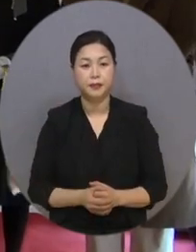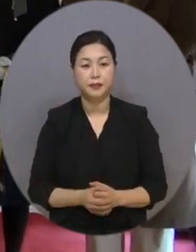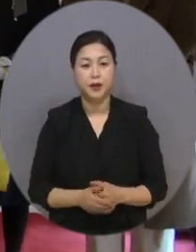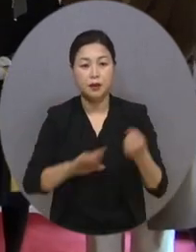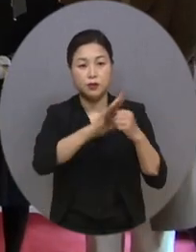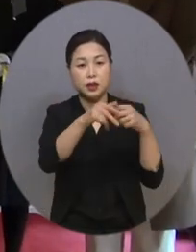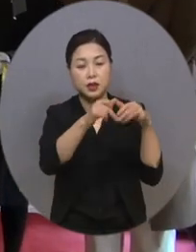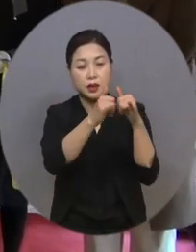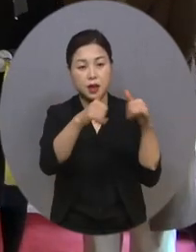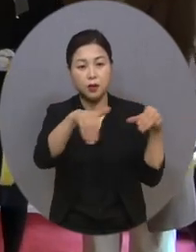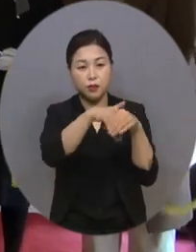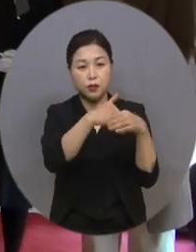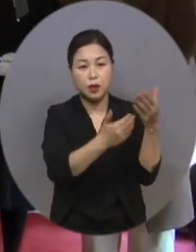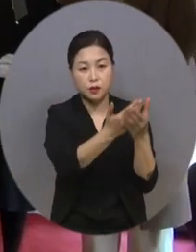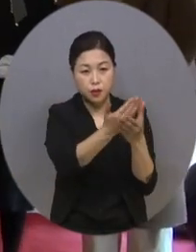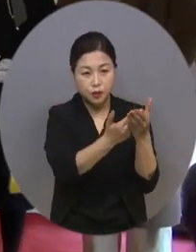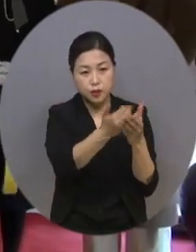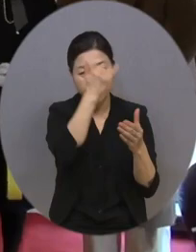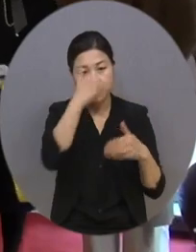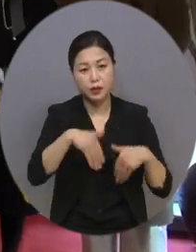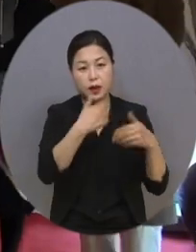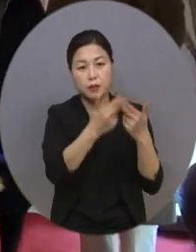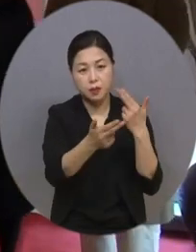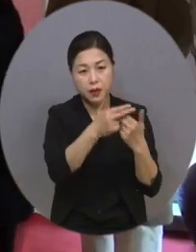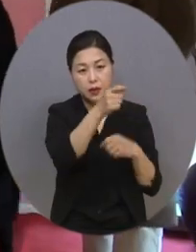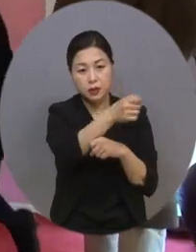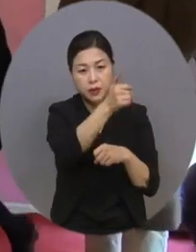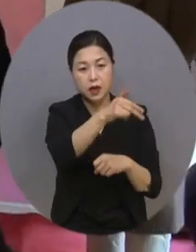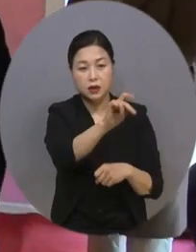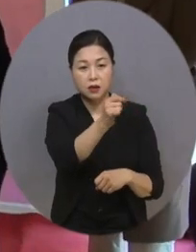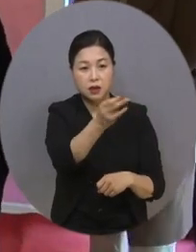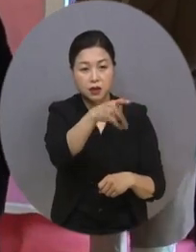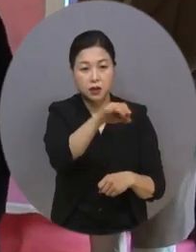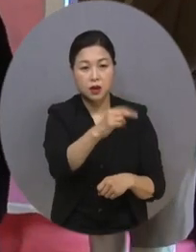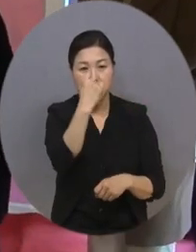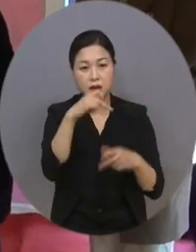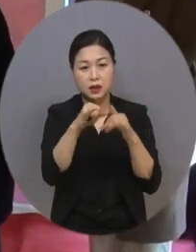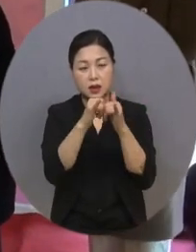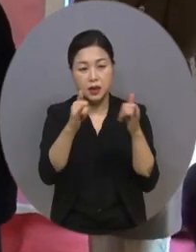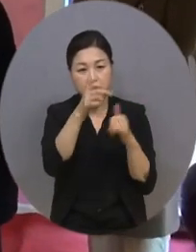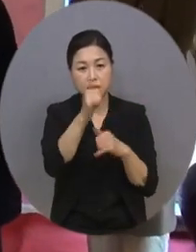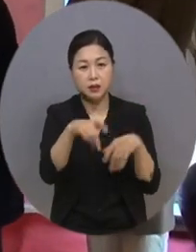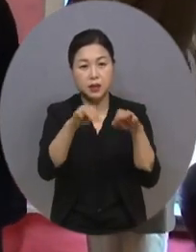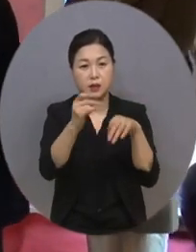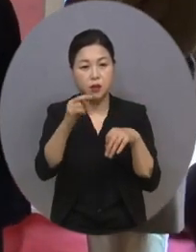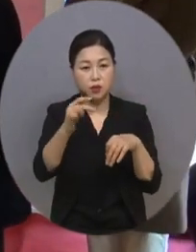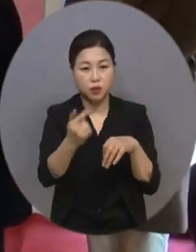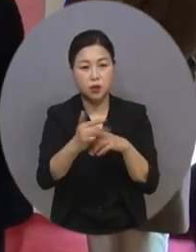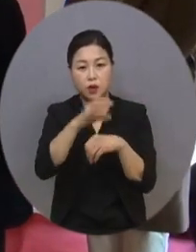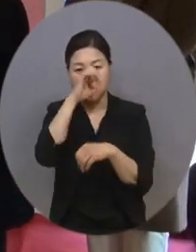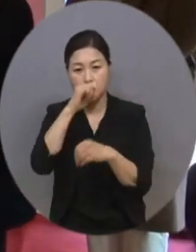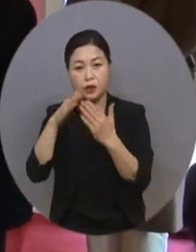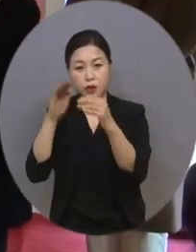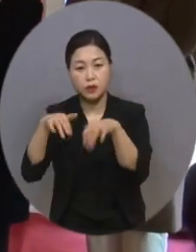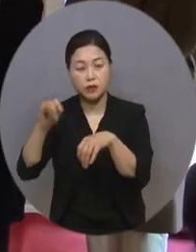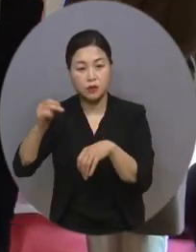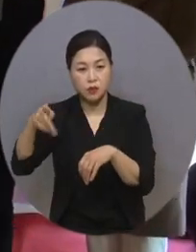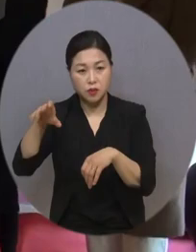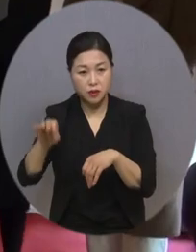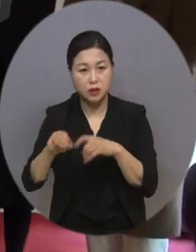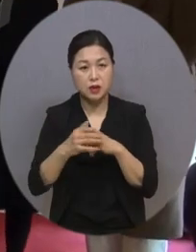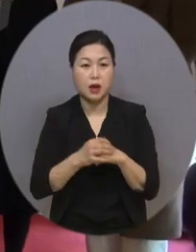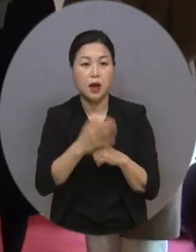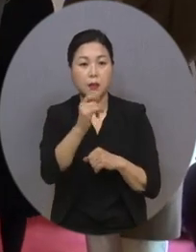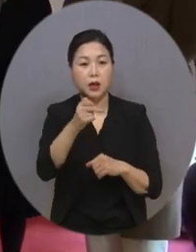국제 장애인 무문화교류 충남협회 사무총장 정예용 시각장애인 회장 김영돈 좋은 이웃 김소장 회장 박경기